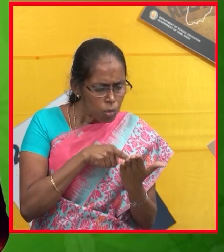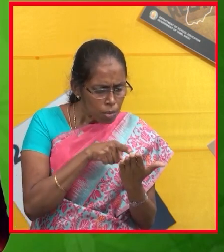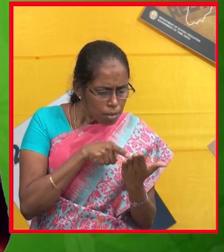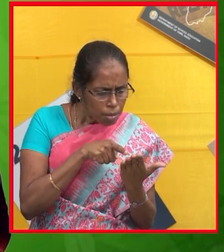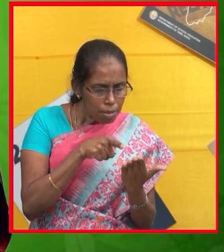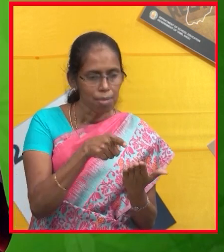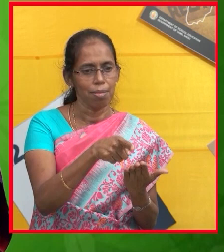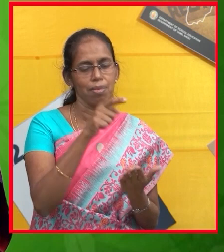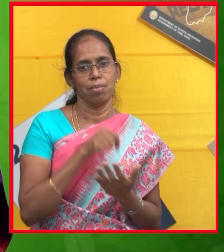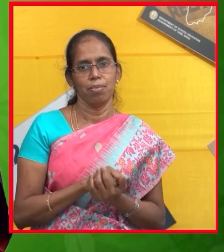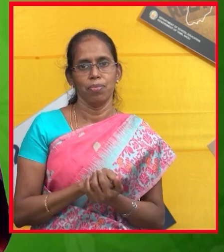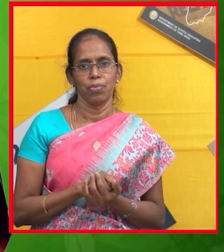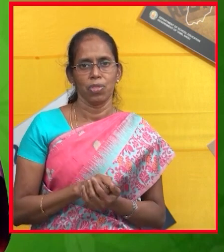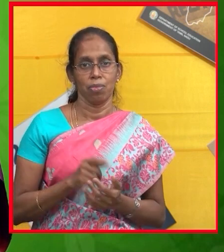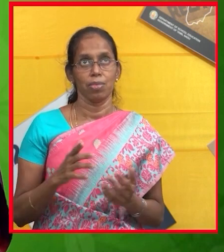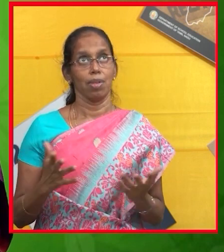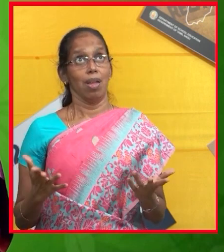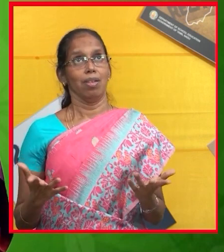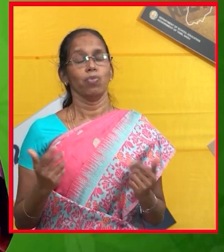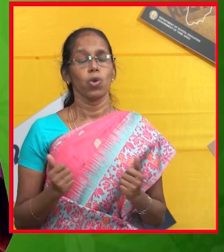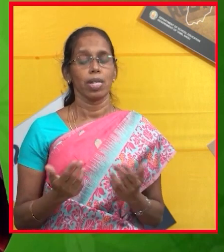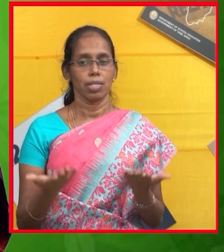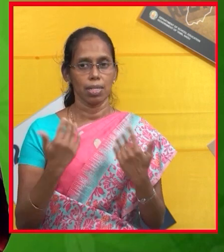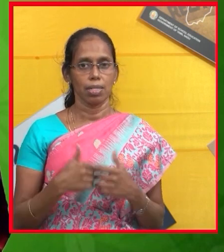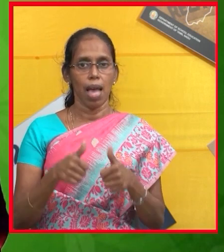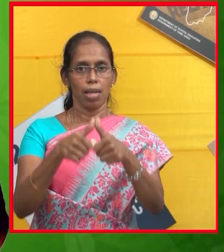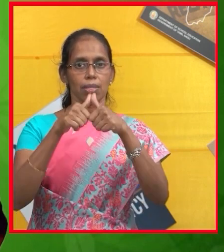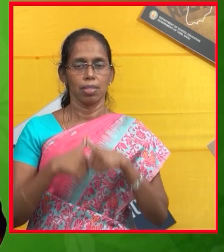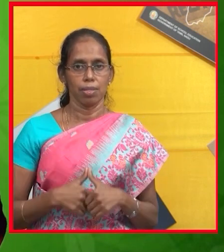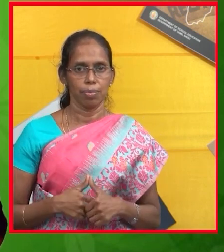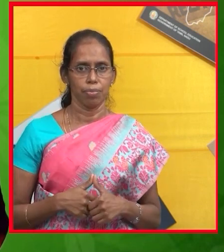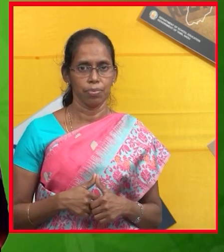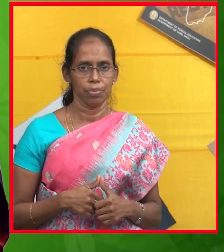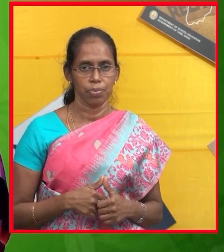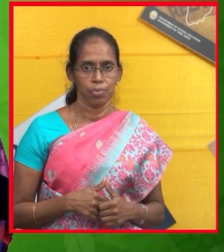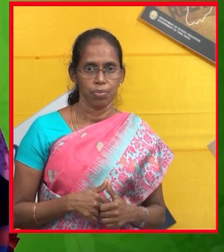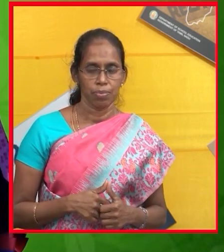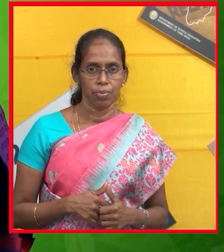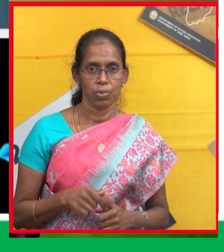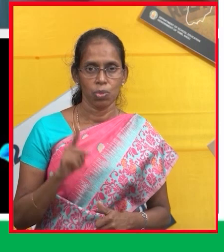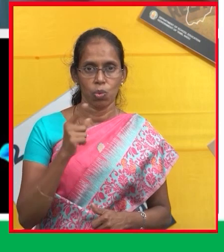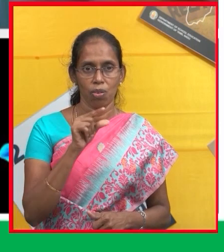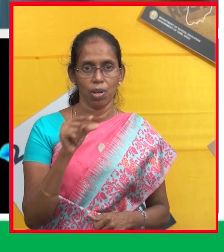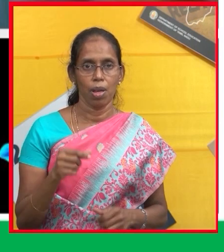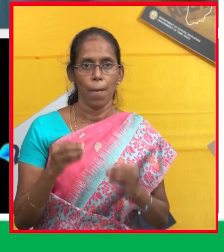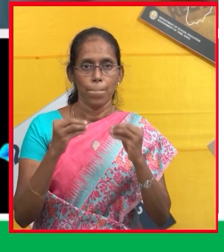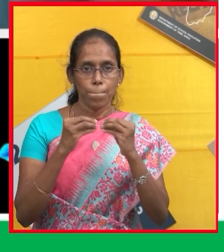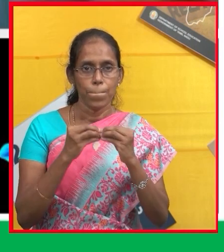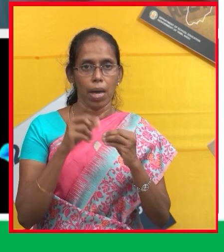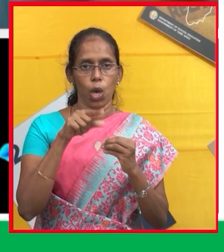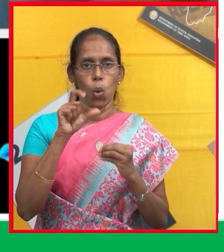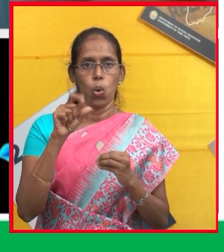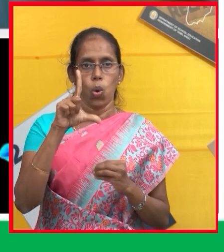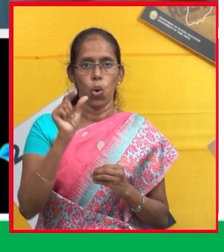இவங்க ஆச்சரியமாக சொல்கிறாங்க அப்படின்னா, முதல்ல அதை பார்க்குறதுக்கு முன்னாடி ஒரு வேர்டை பார்த்துருவோம். ஒரு வேர்டு யூஸ் பண்ணியிருக்காங்க. என்ன?